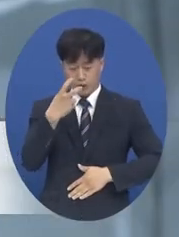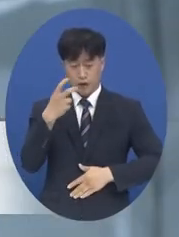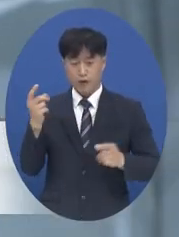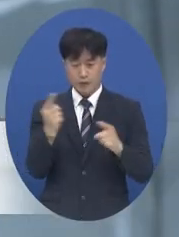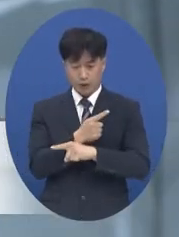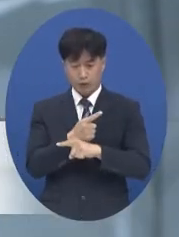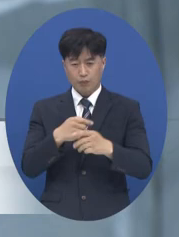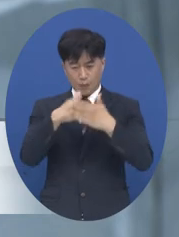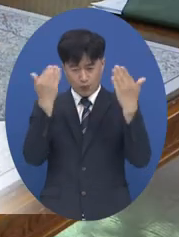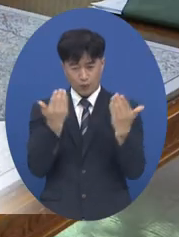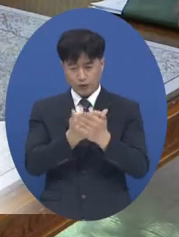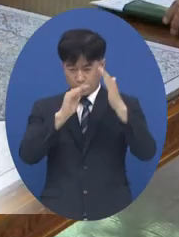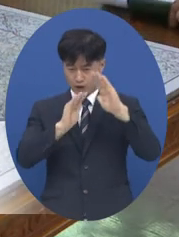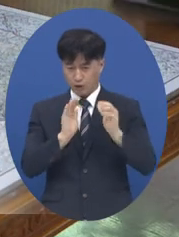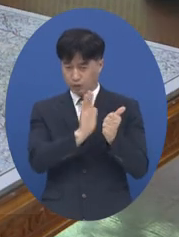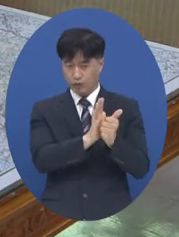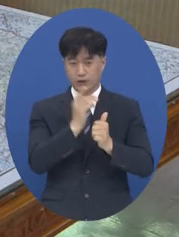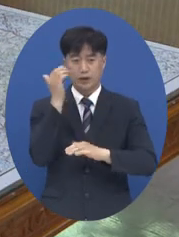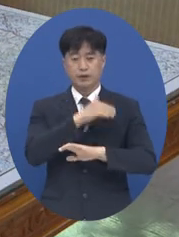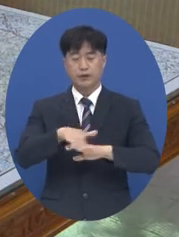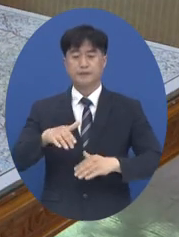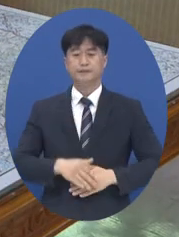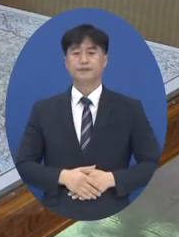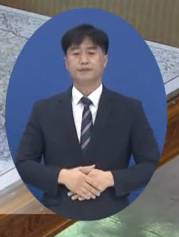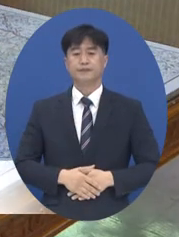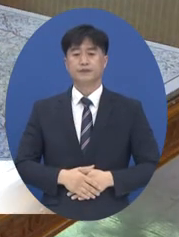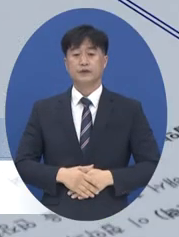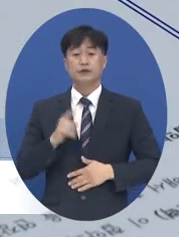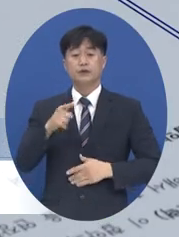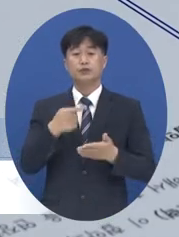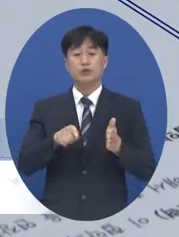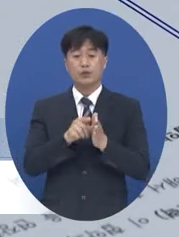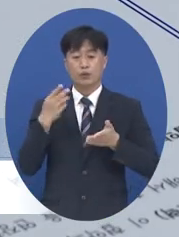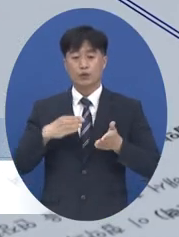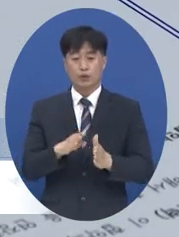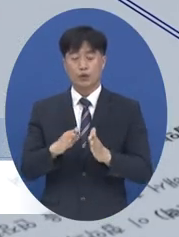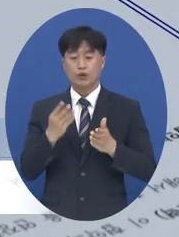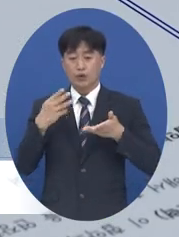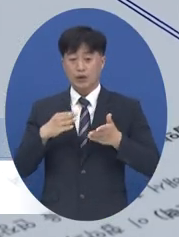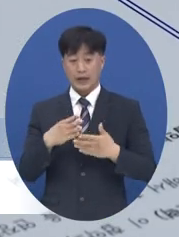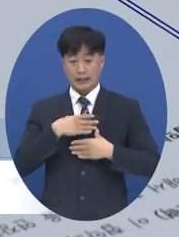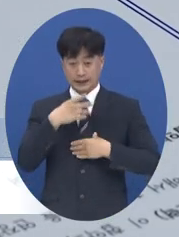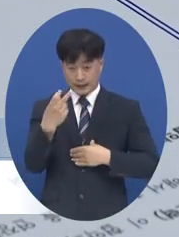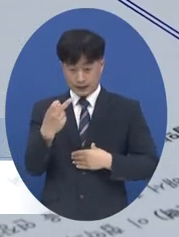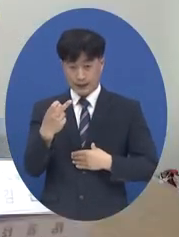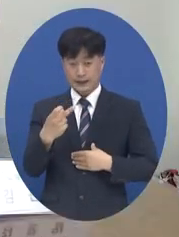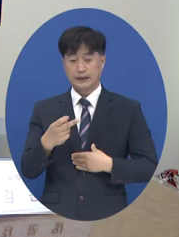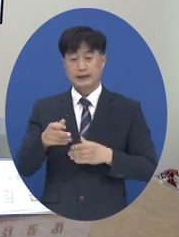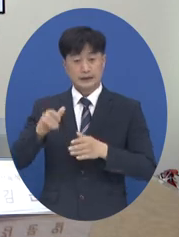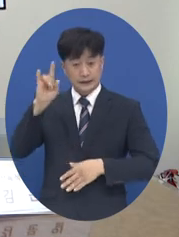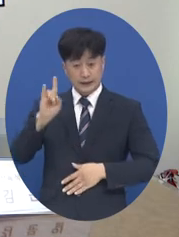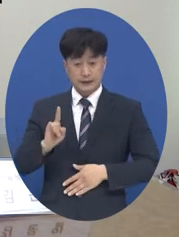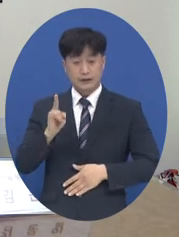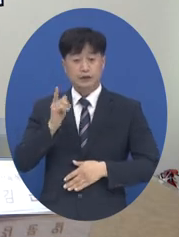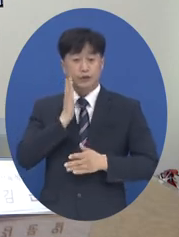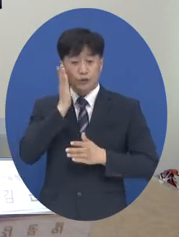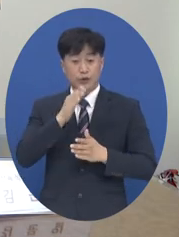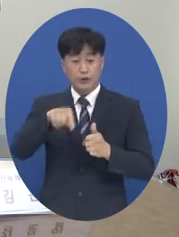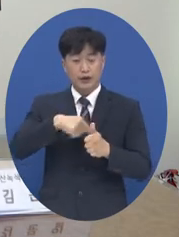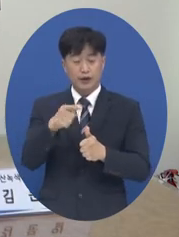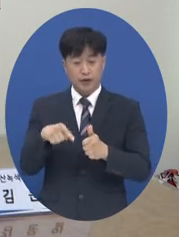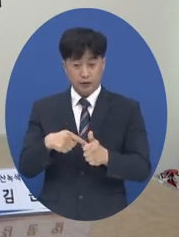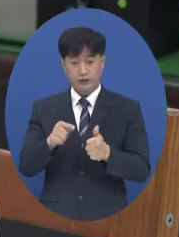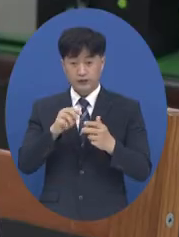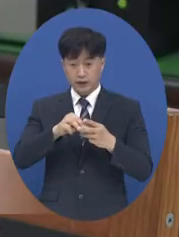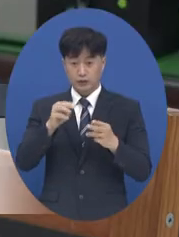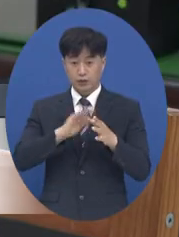생애에 맞춰 지원을 하겠다는 계획입니다. 이를 위해 경기도는 경기와 안산, 시흥 녹색환경지원센터와 손을